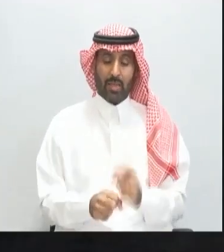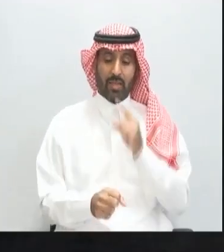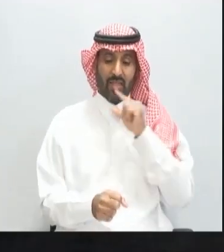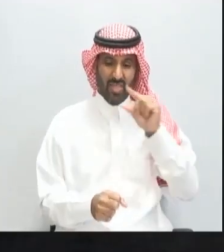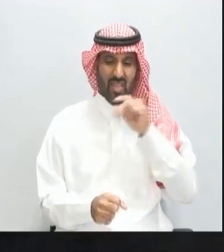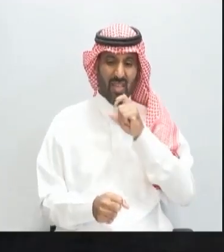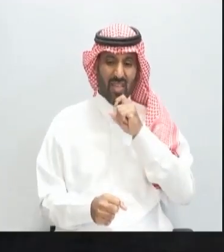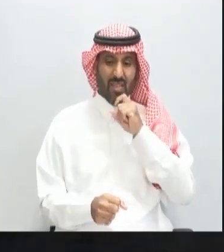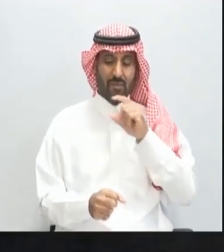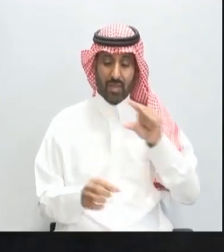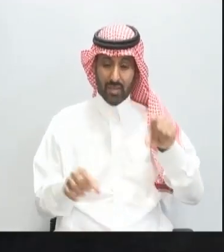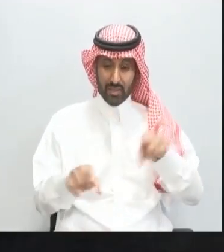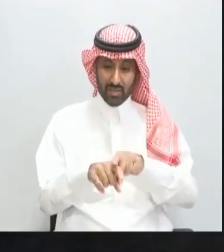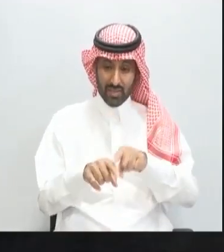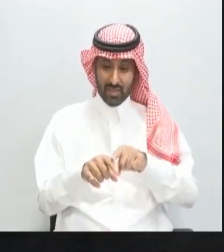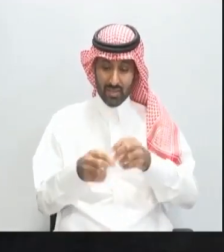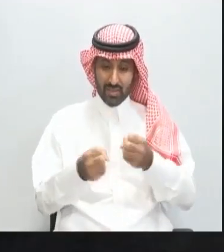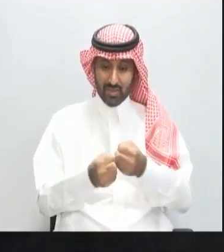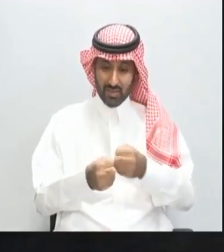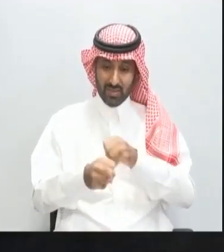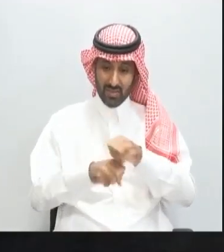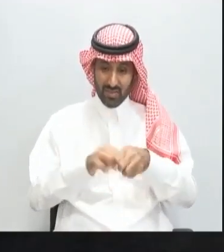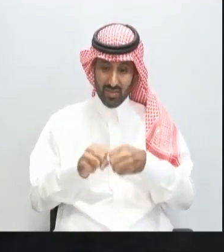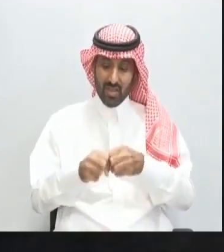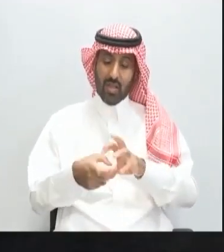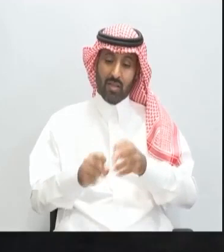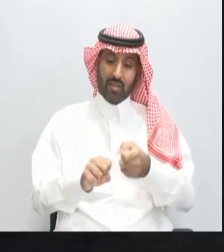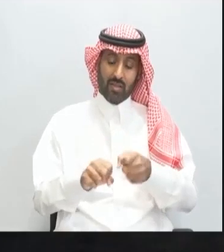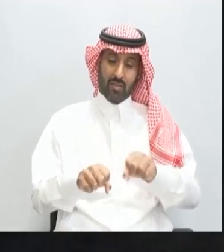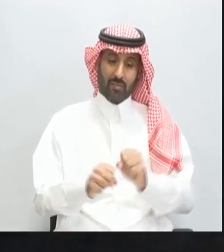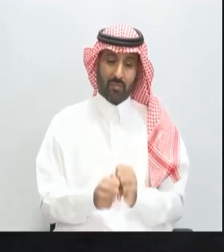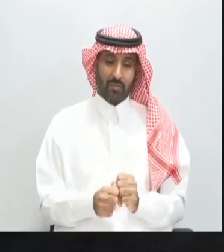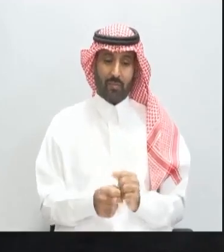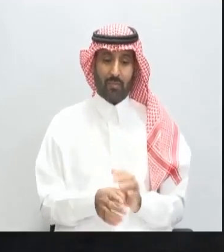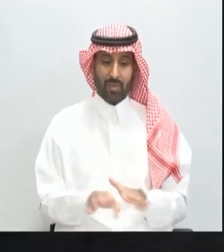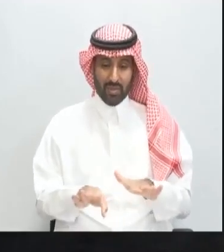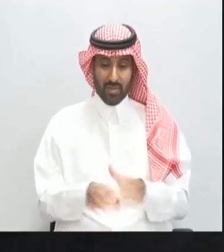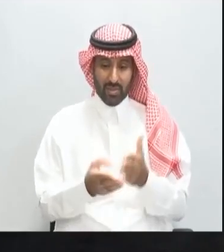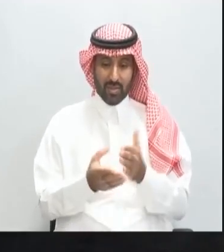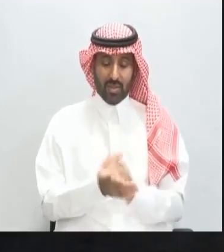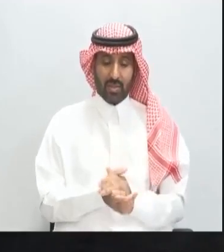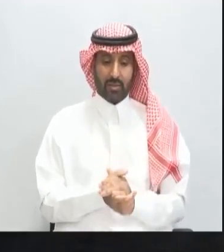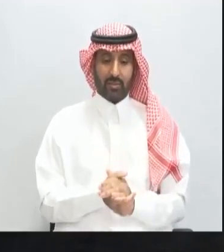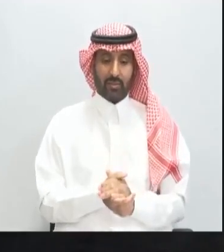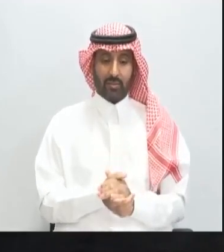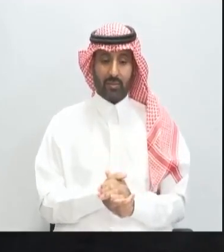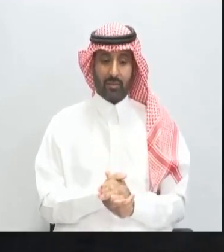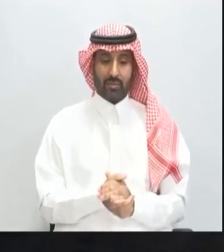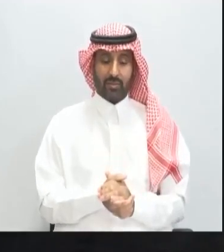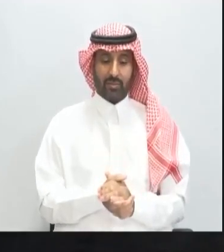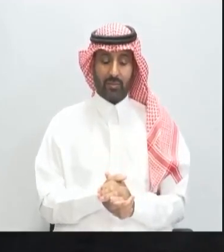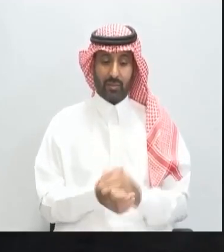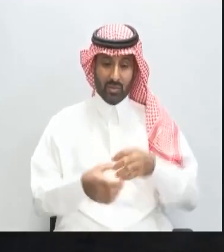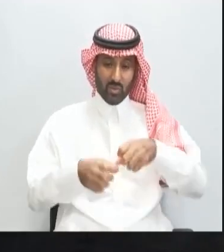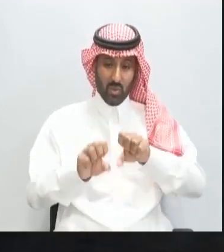طبقات لينه تتصادم او تتعرض الى ضغط شديد يحدث معها التواء